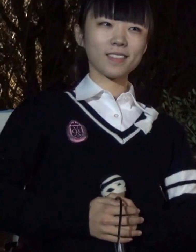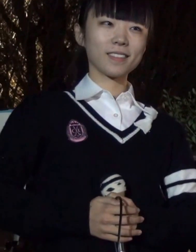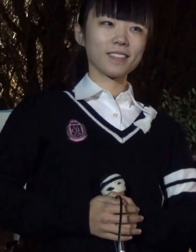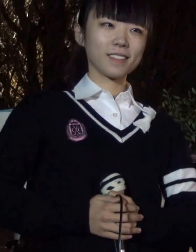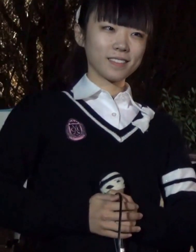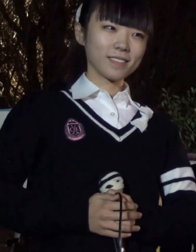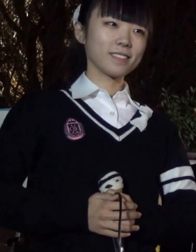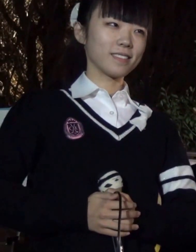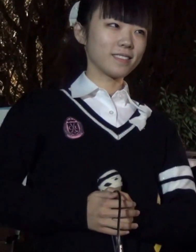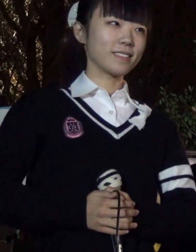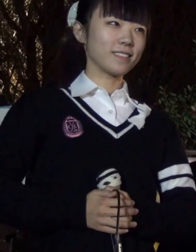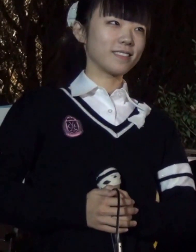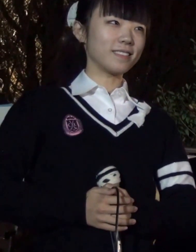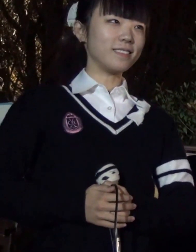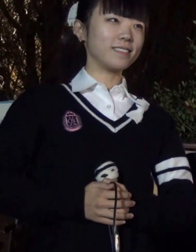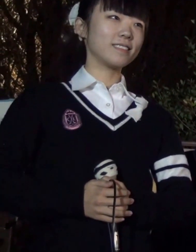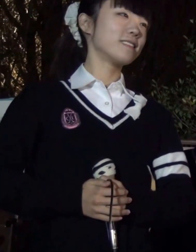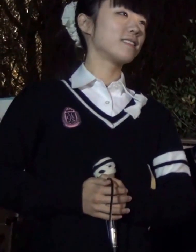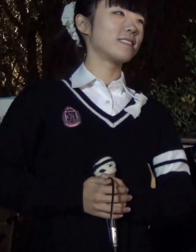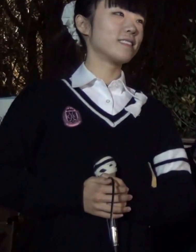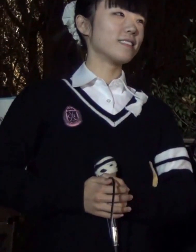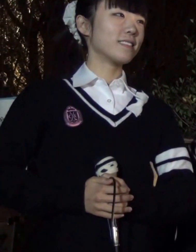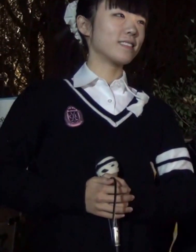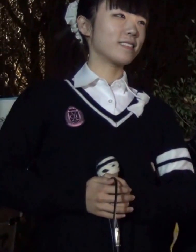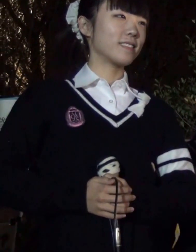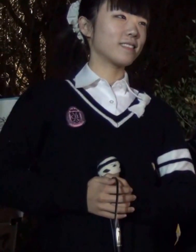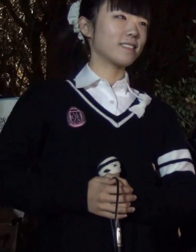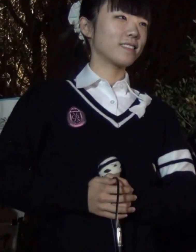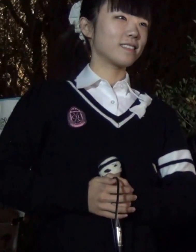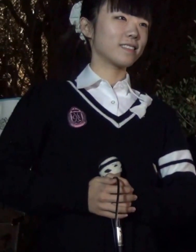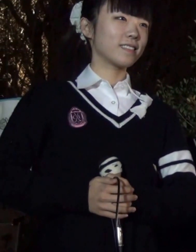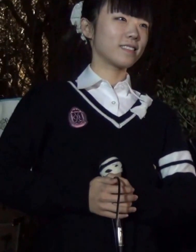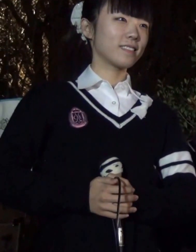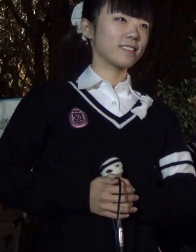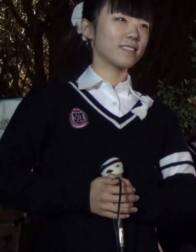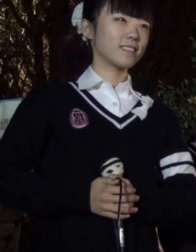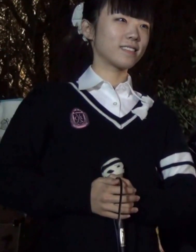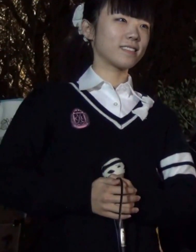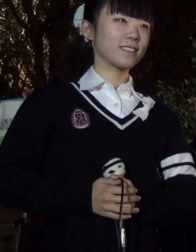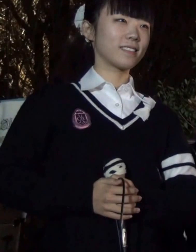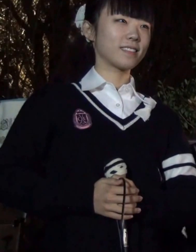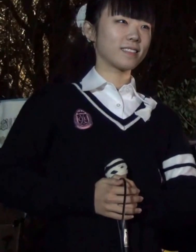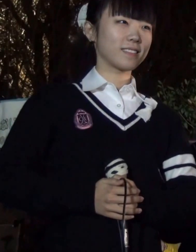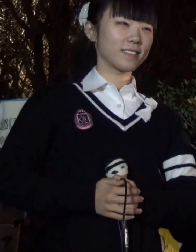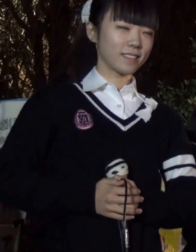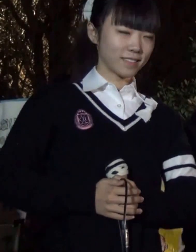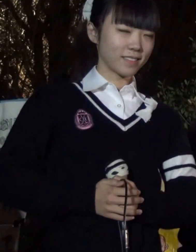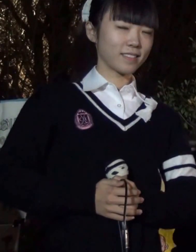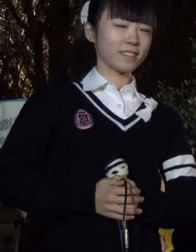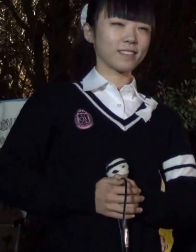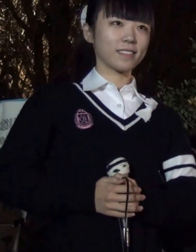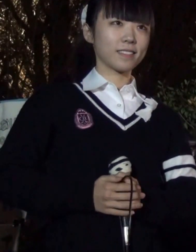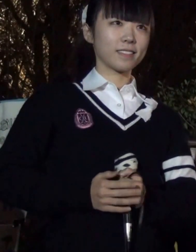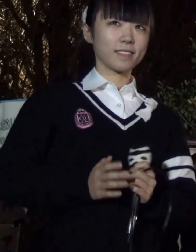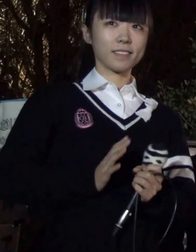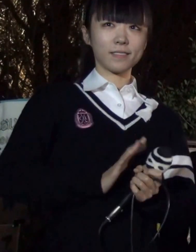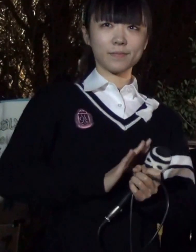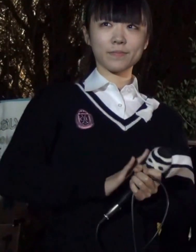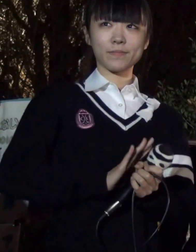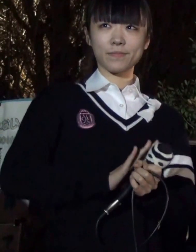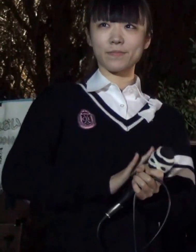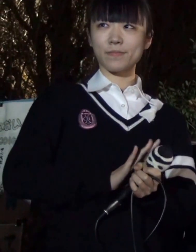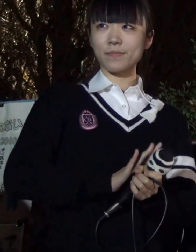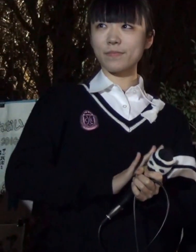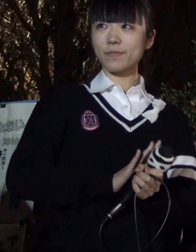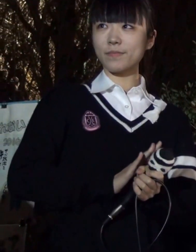伝えているっていうのが本当に素晴らしいなと思って、本当に今日はここに来れて本当に幸せです。お呼びいただきありがとうござい